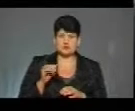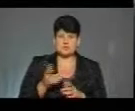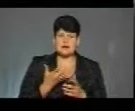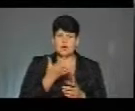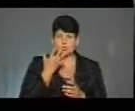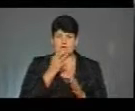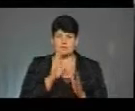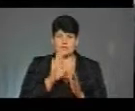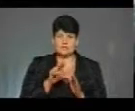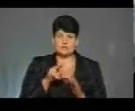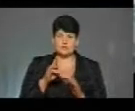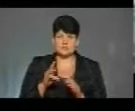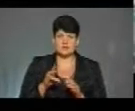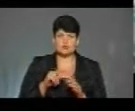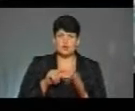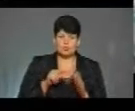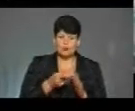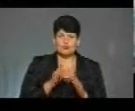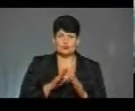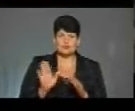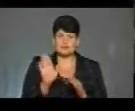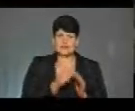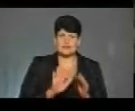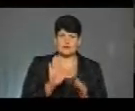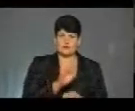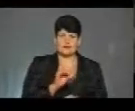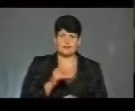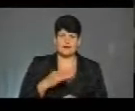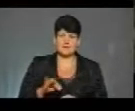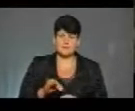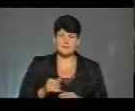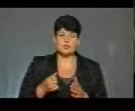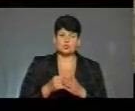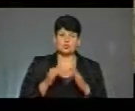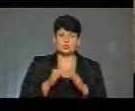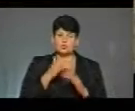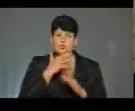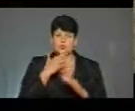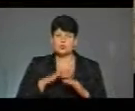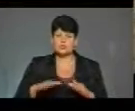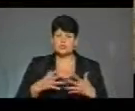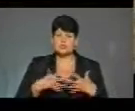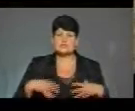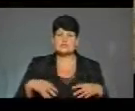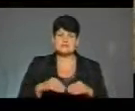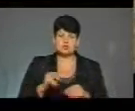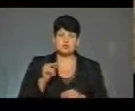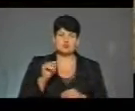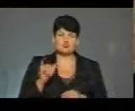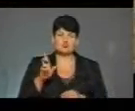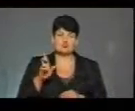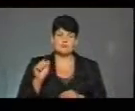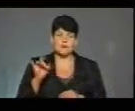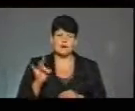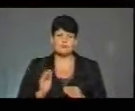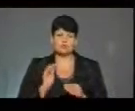утеплили пінопластом, дублюємо і будемо перетягати клеєм. До будинку багатодітної сім'ї Володимира та Анжели Чубарів волонтери